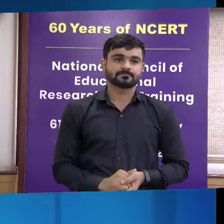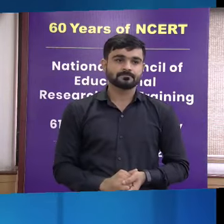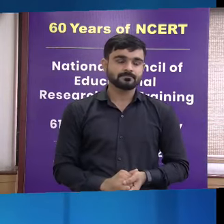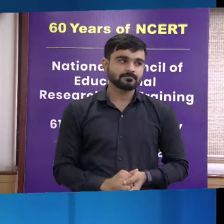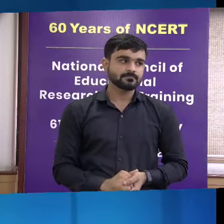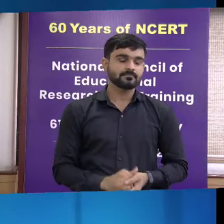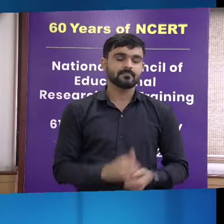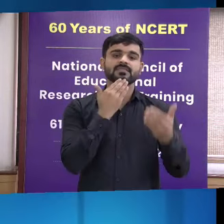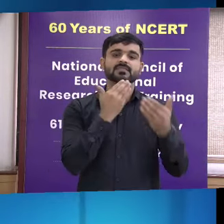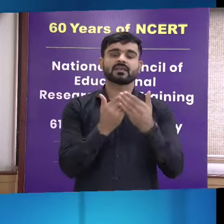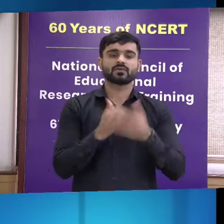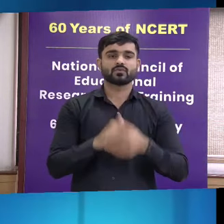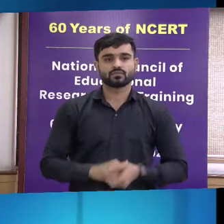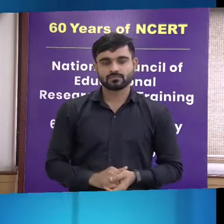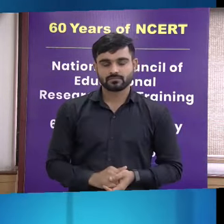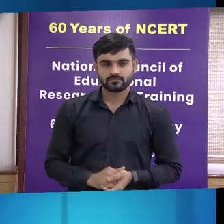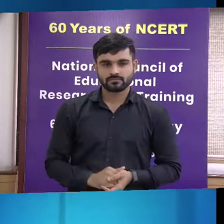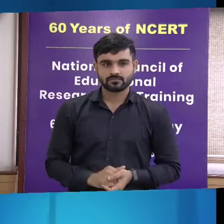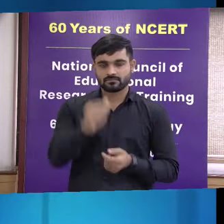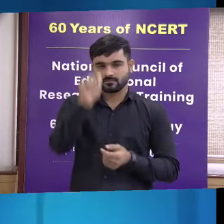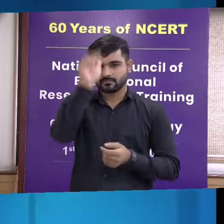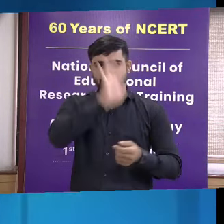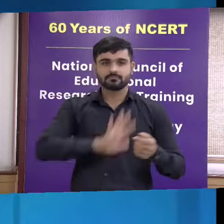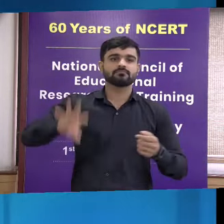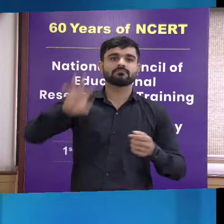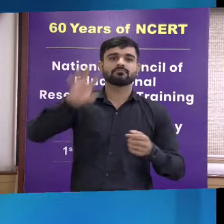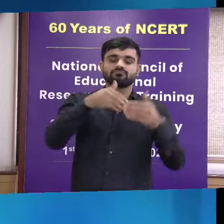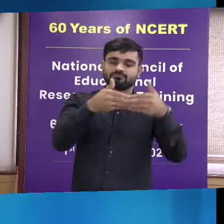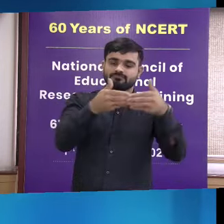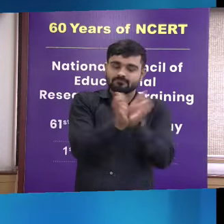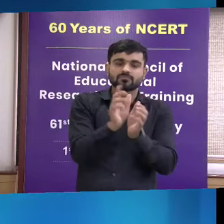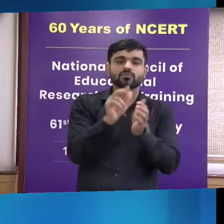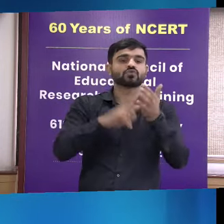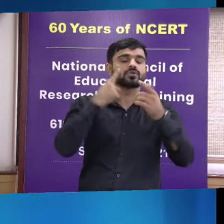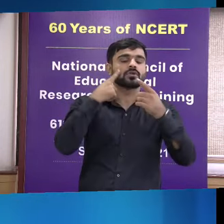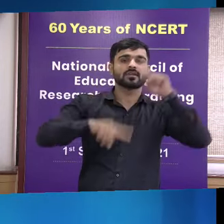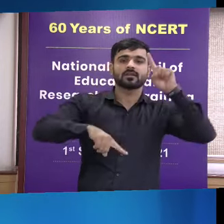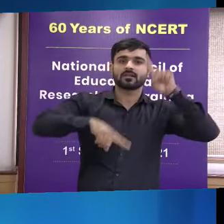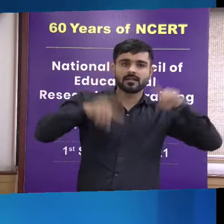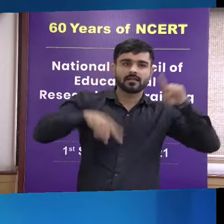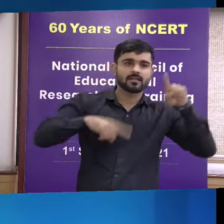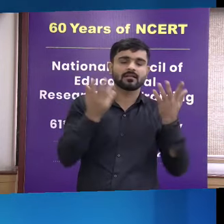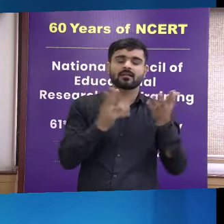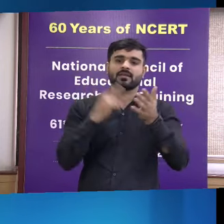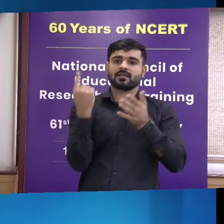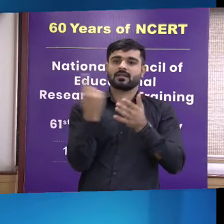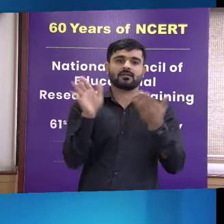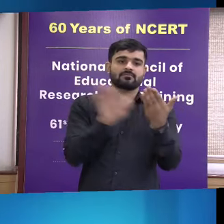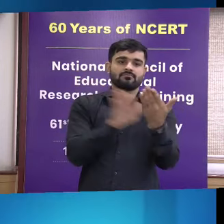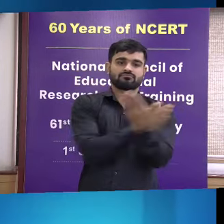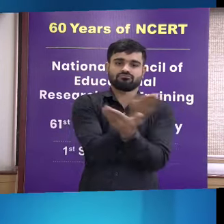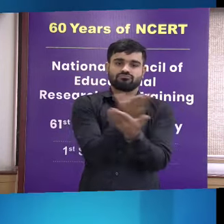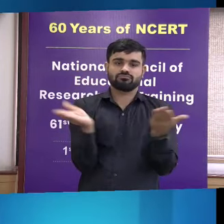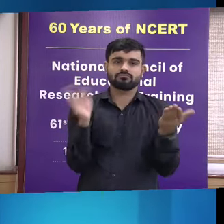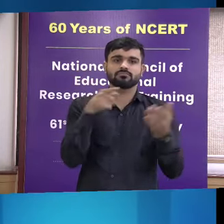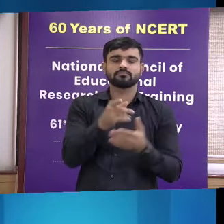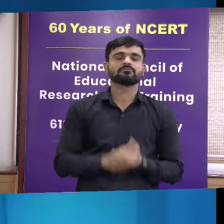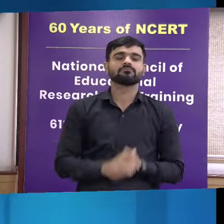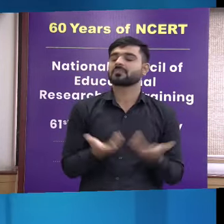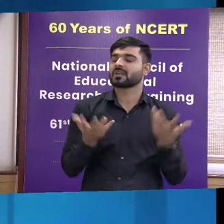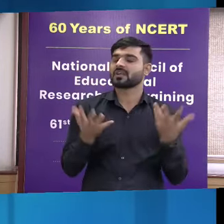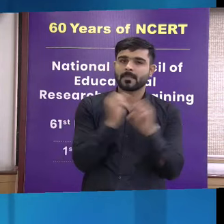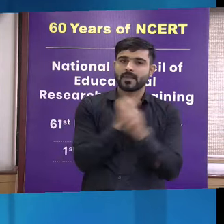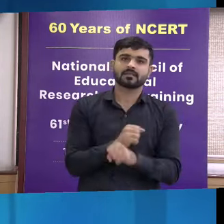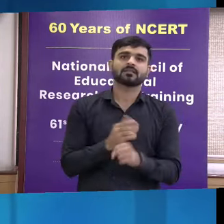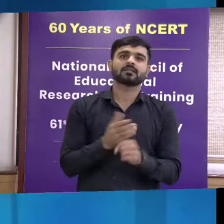धन्यवाद सर। इंडिया इज अ कंट्री ऑफ यूनिटी इन डाइवर्सिटी एंड विदाउट द नेशनल एंथम दिस सेरेमनी इज इनकम्प्लीट।